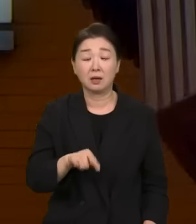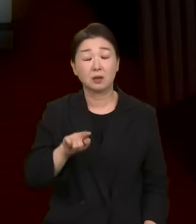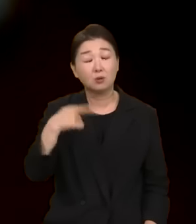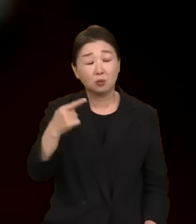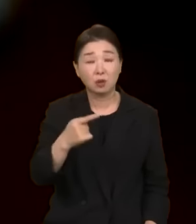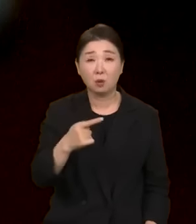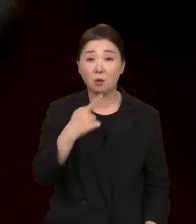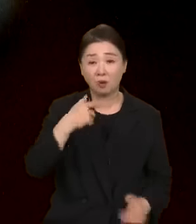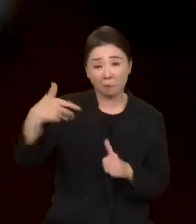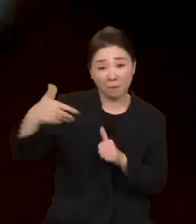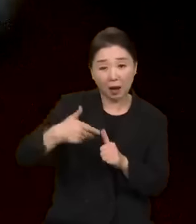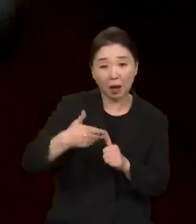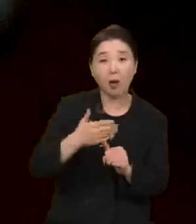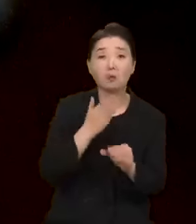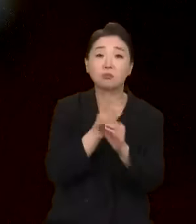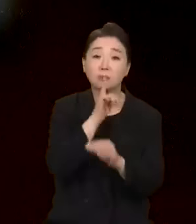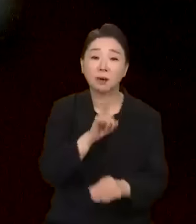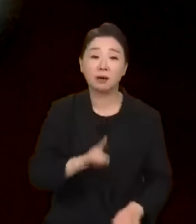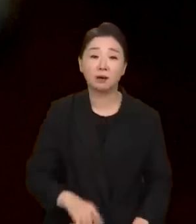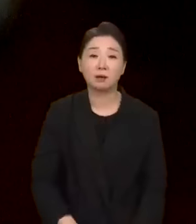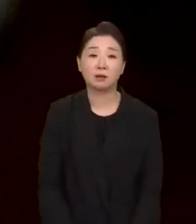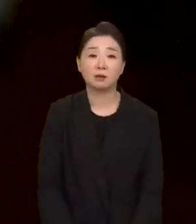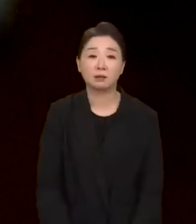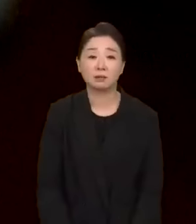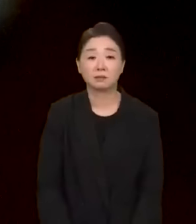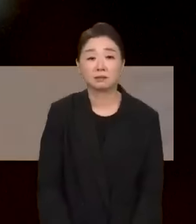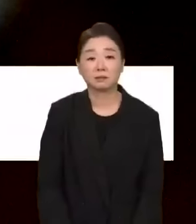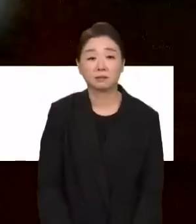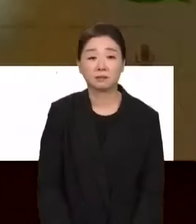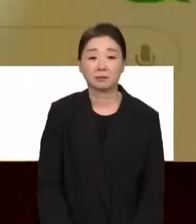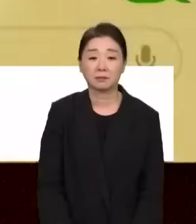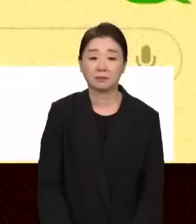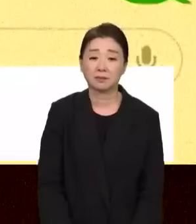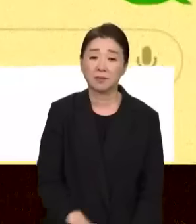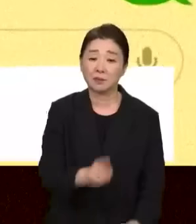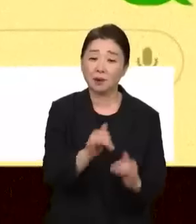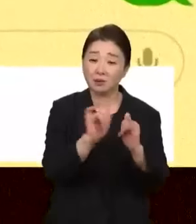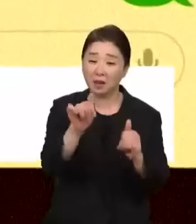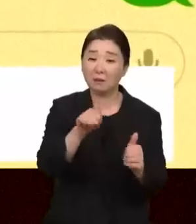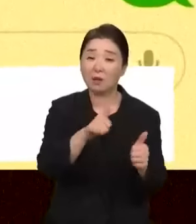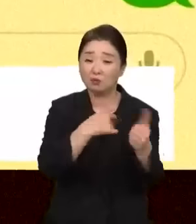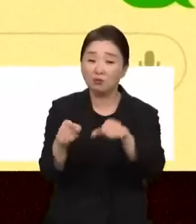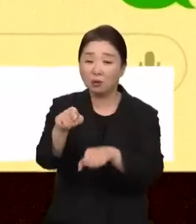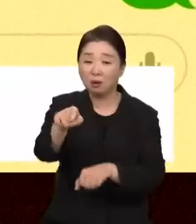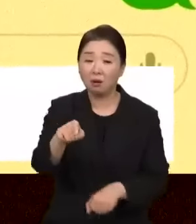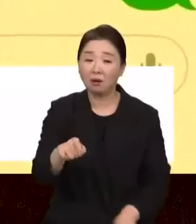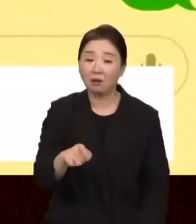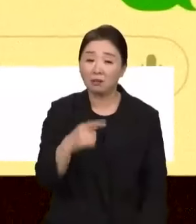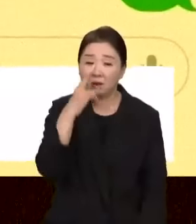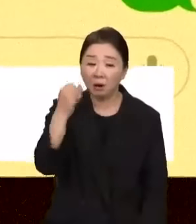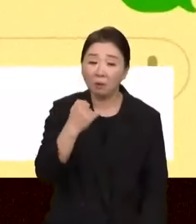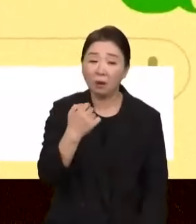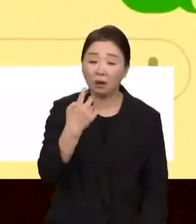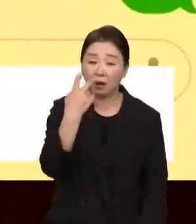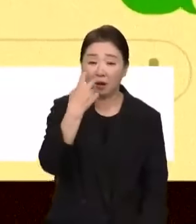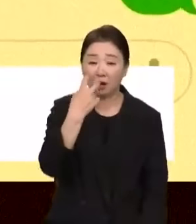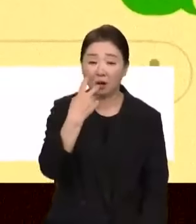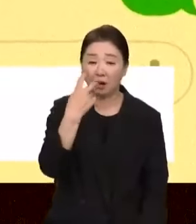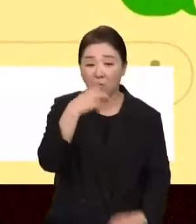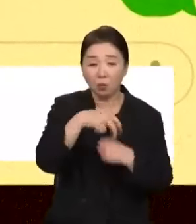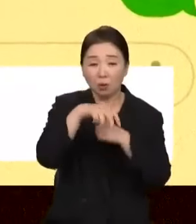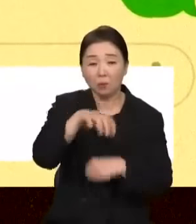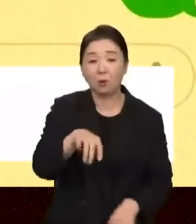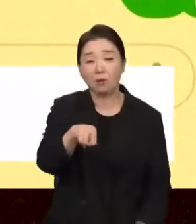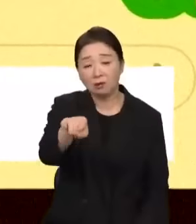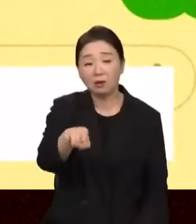오히려 협박을 당하고 있다고 주장했습니다 너 사람하나 죽이는 거